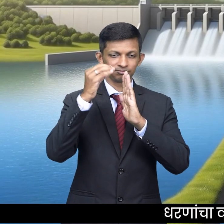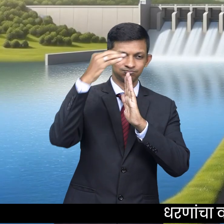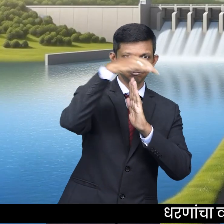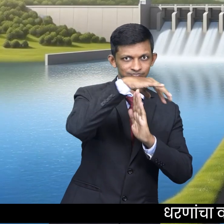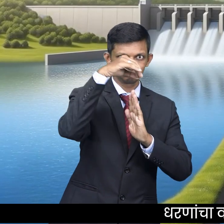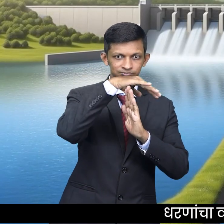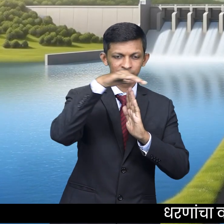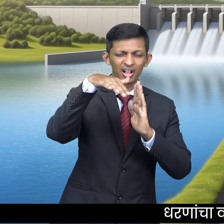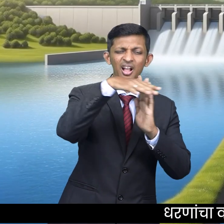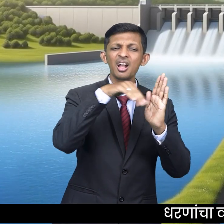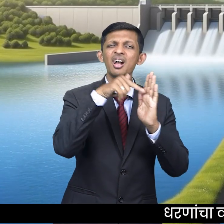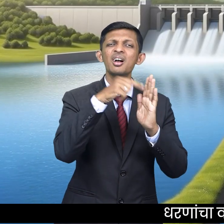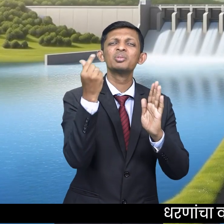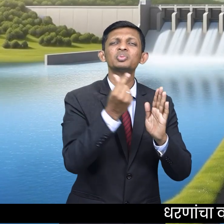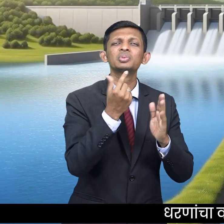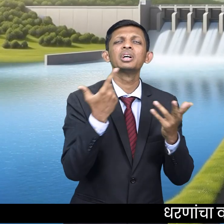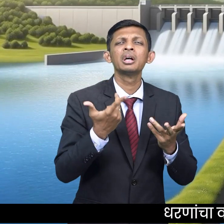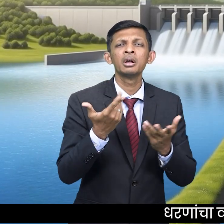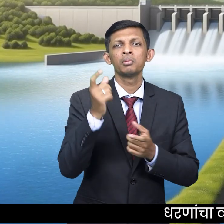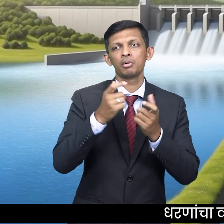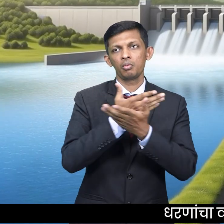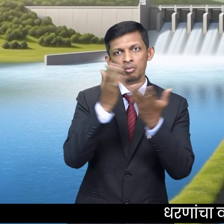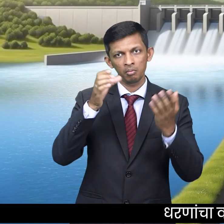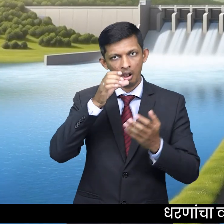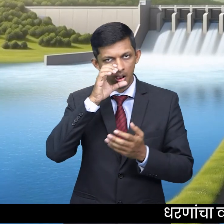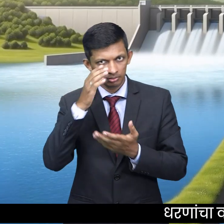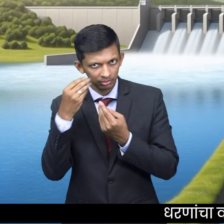धरणांचा वापर पिण्याचे पाणी, सिंचन, शेती